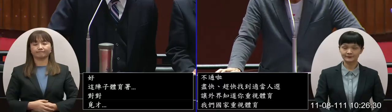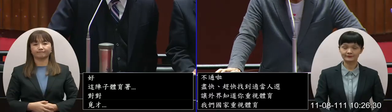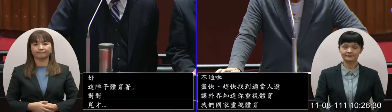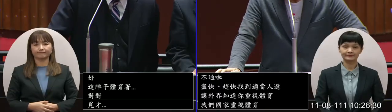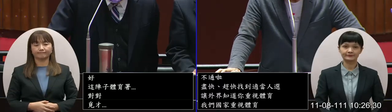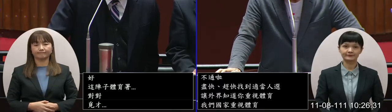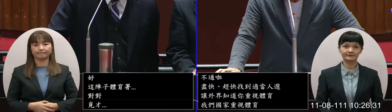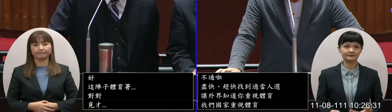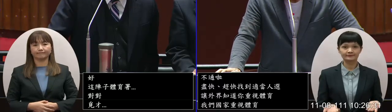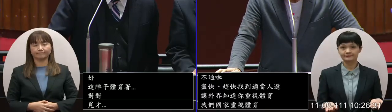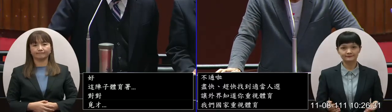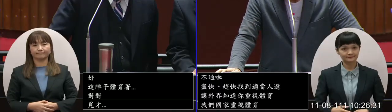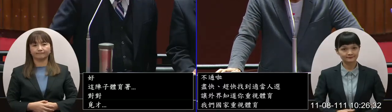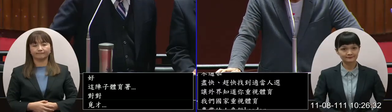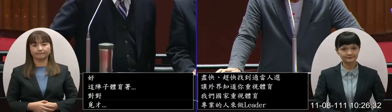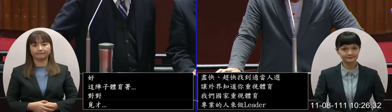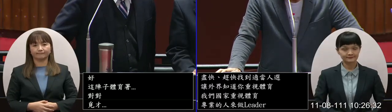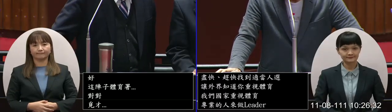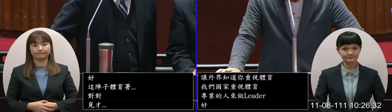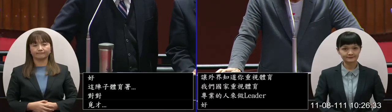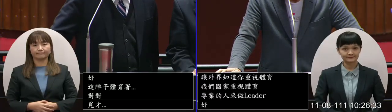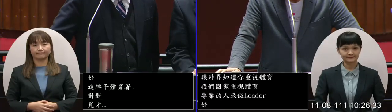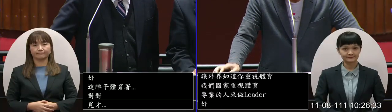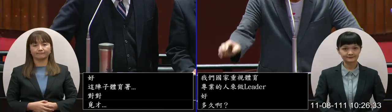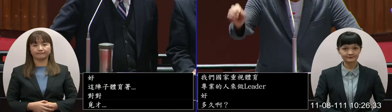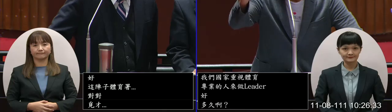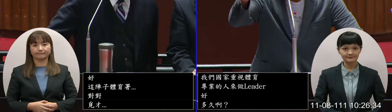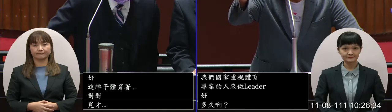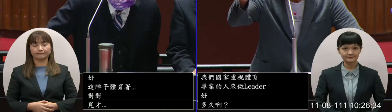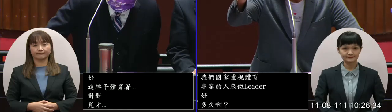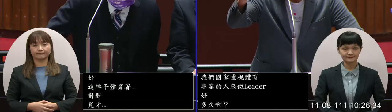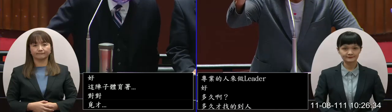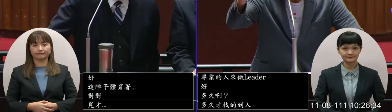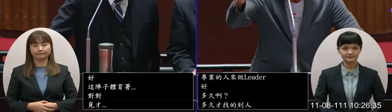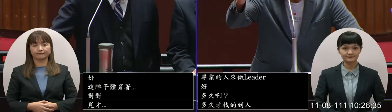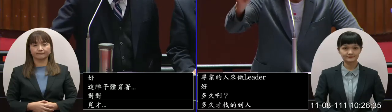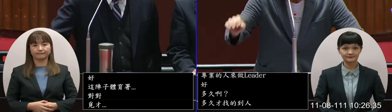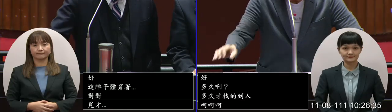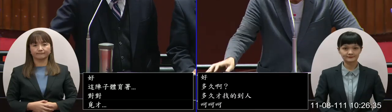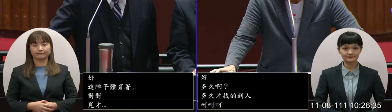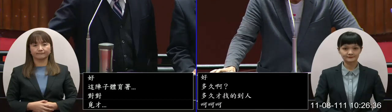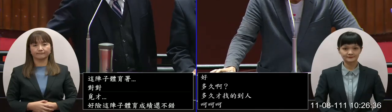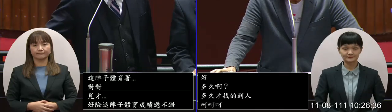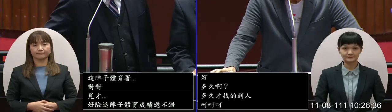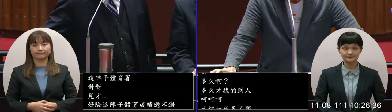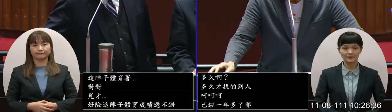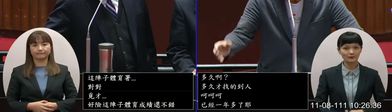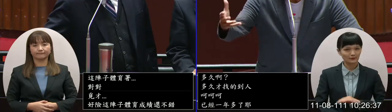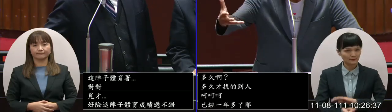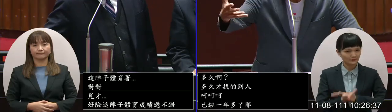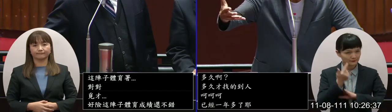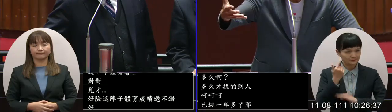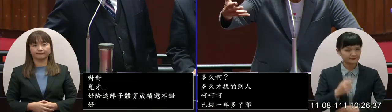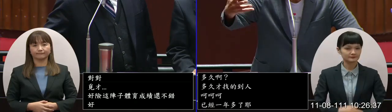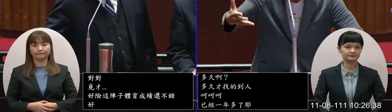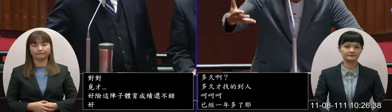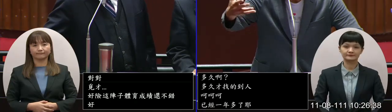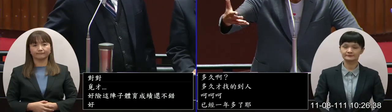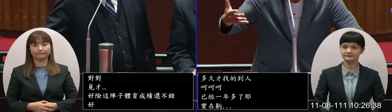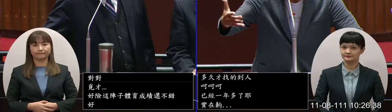在哦。所以这个哦，缺点啊，缺点。哦，毕竟没有一